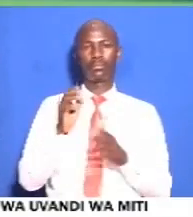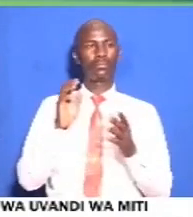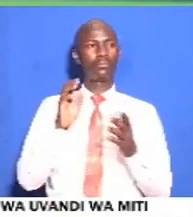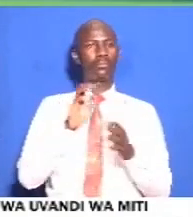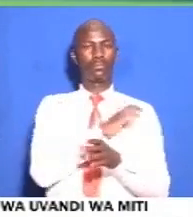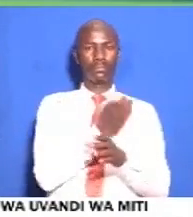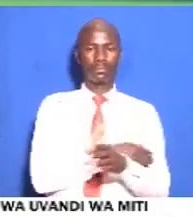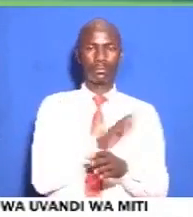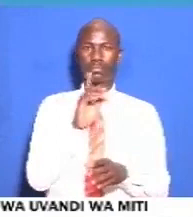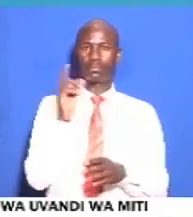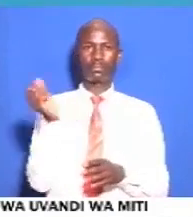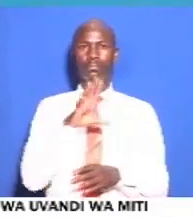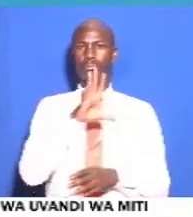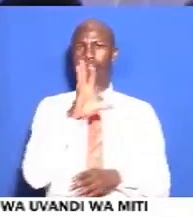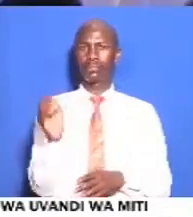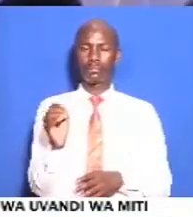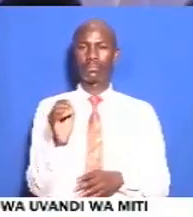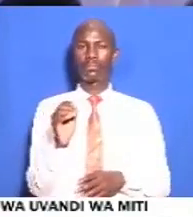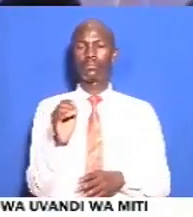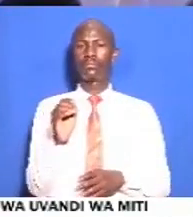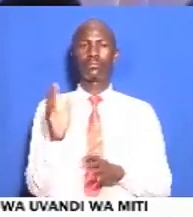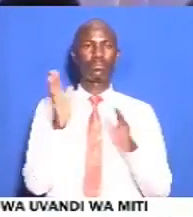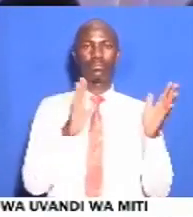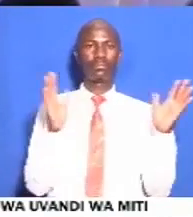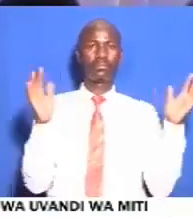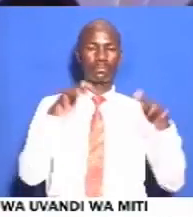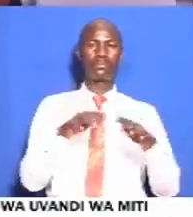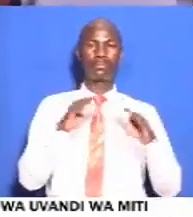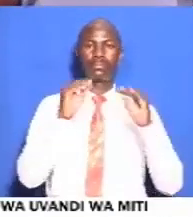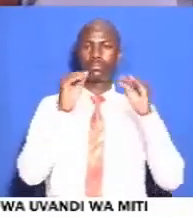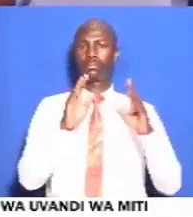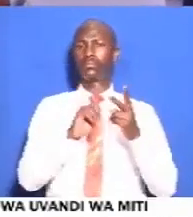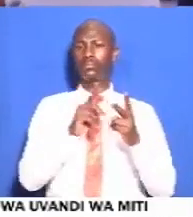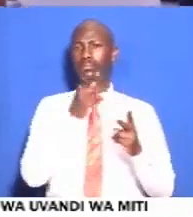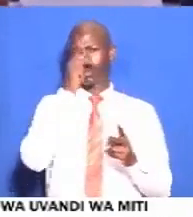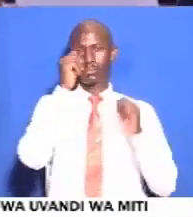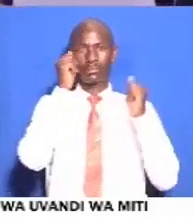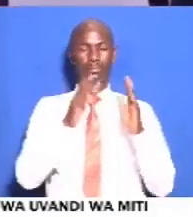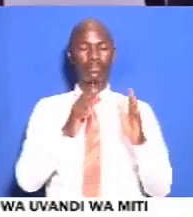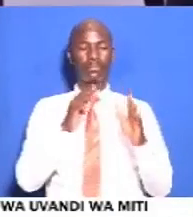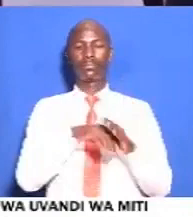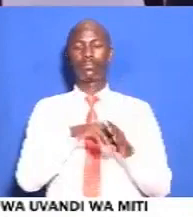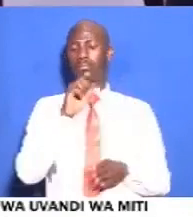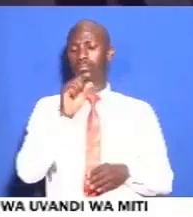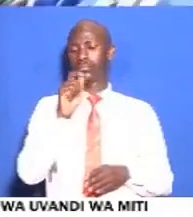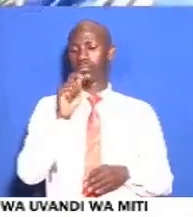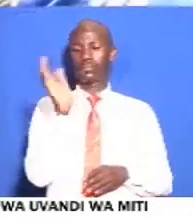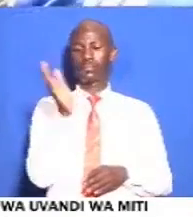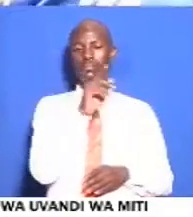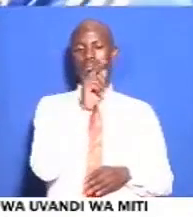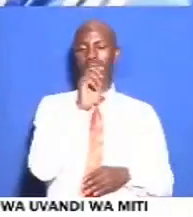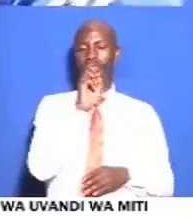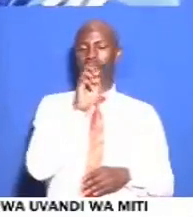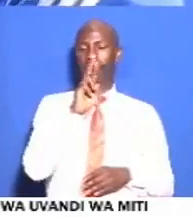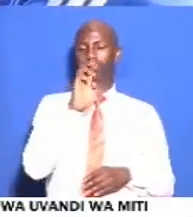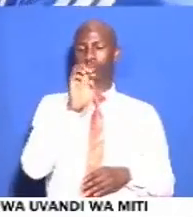itina waumba no wa Africa Climate Summit kuthela yungudhu ya Alimu Asyai na Kumasukulu wa Teressa Calcutta